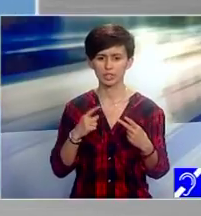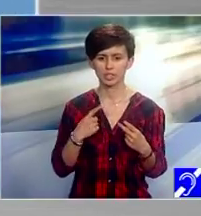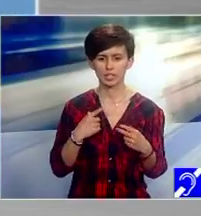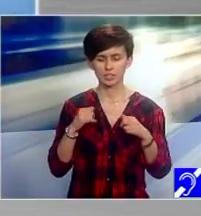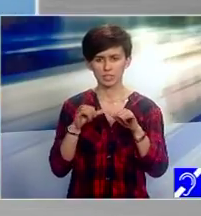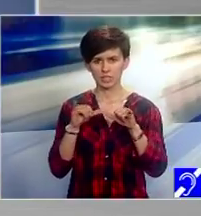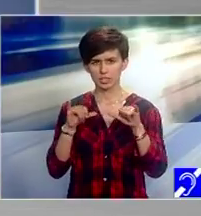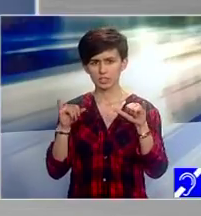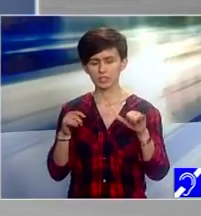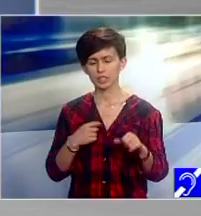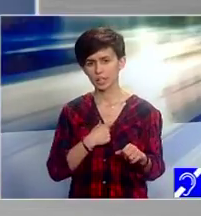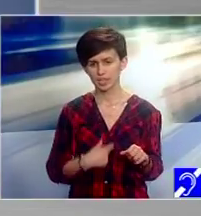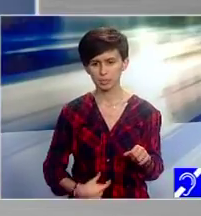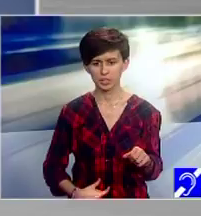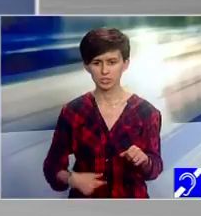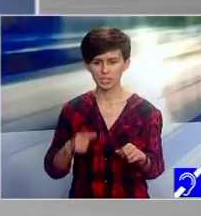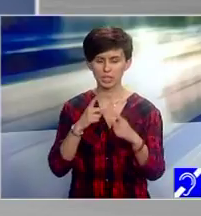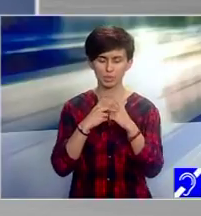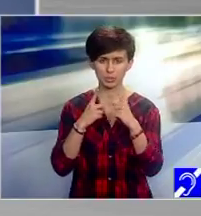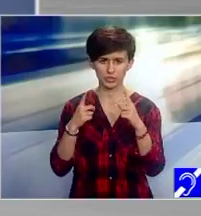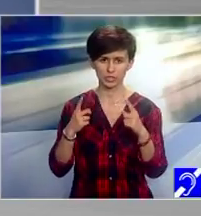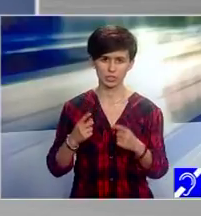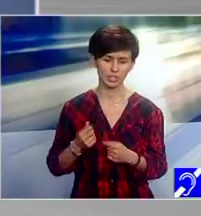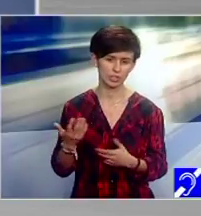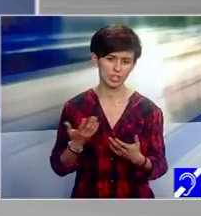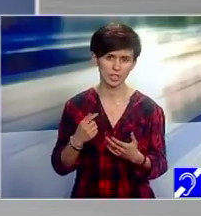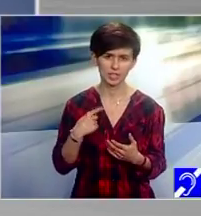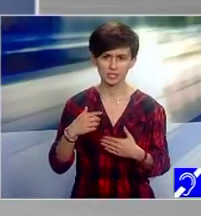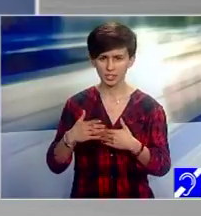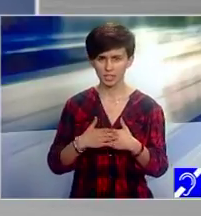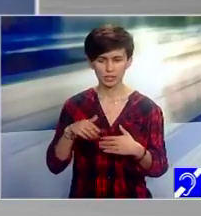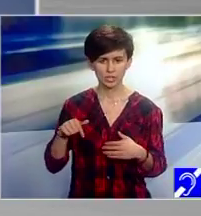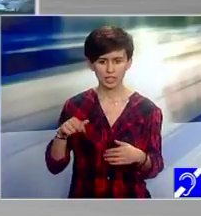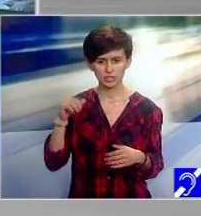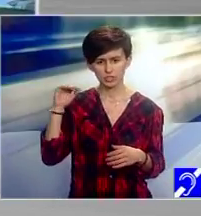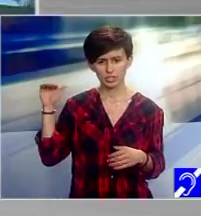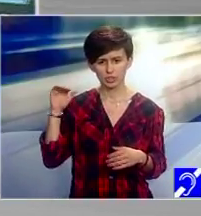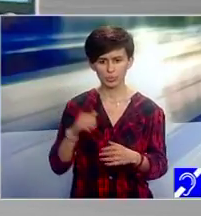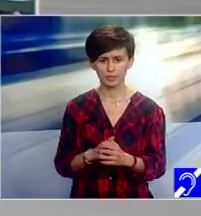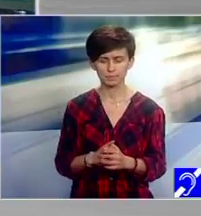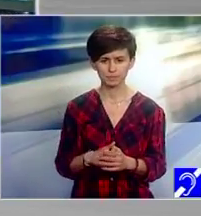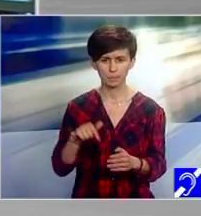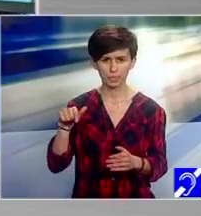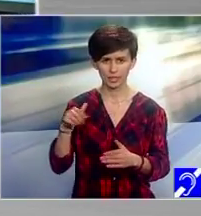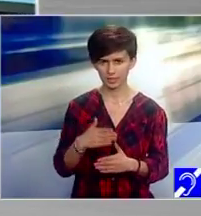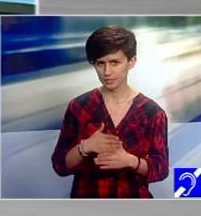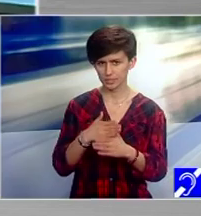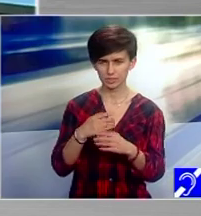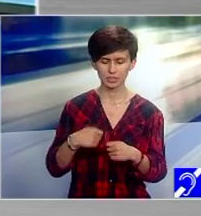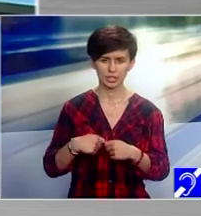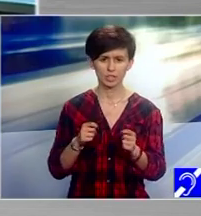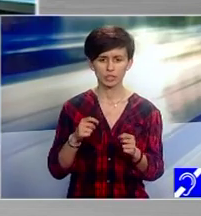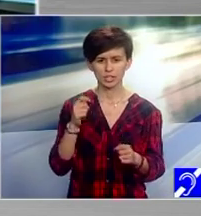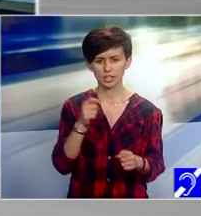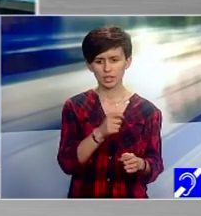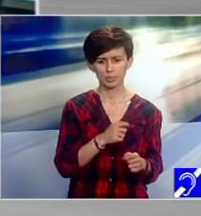dezvoltarea personală a cadrelor didactice, a celor care se află alături de acești copii. Ei ne susțin în toate proiectele